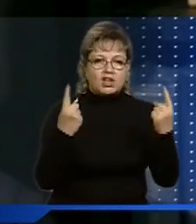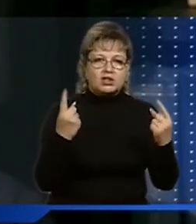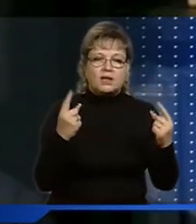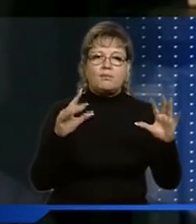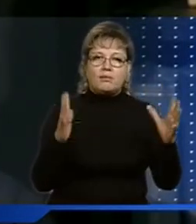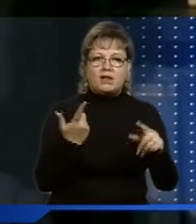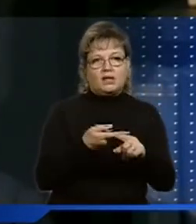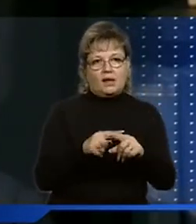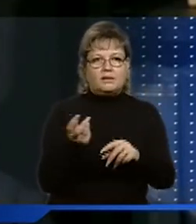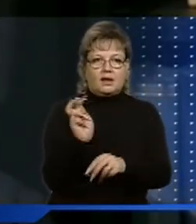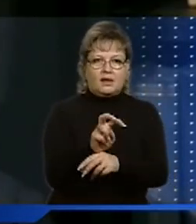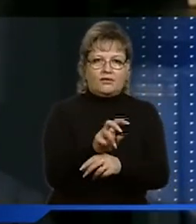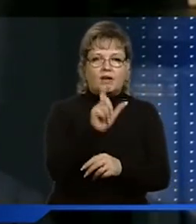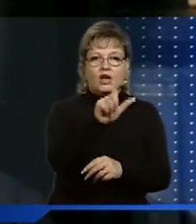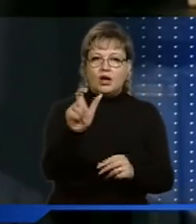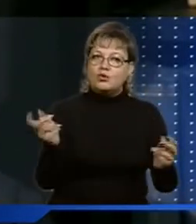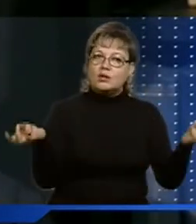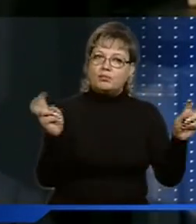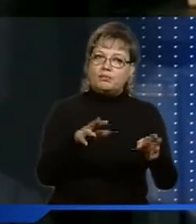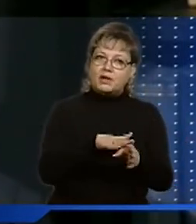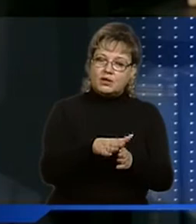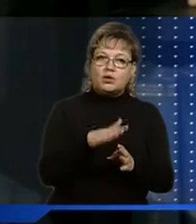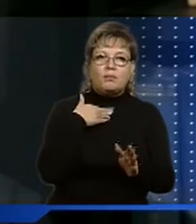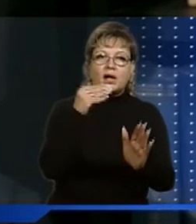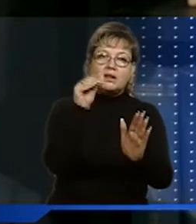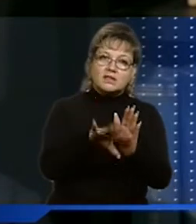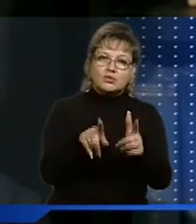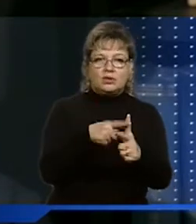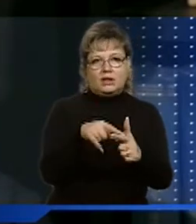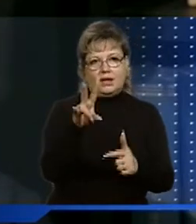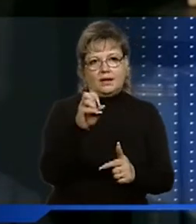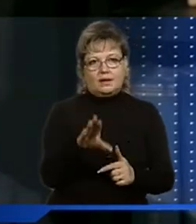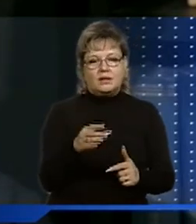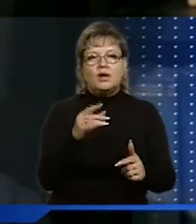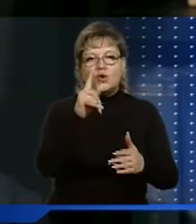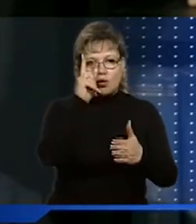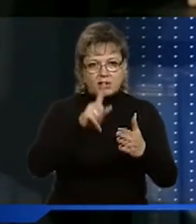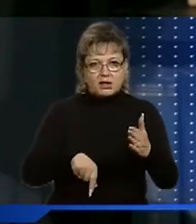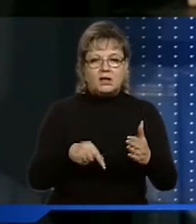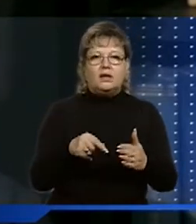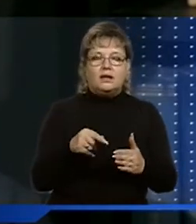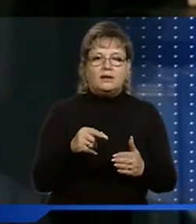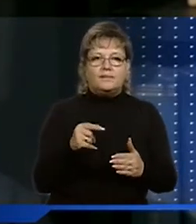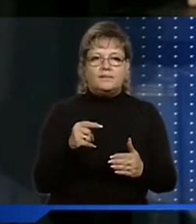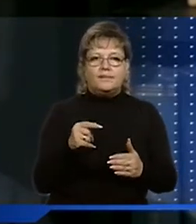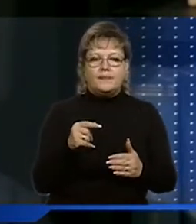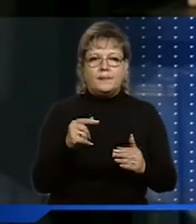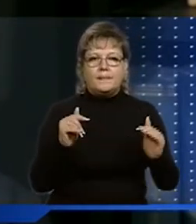конечно, явка. Придет народ на выборы, проголосуют или нет? Потому что даже убедительная победа при